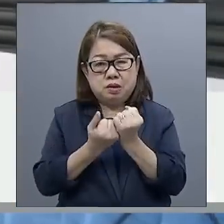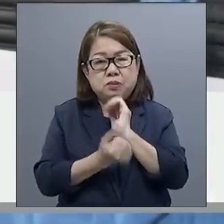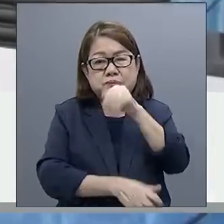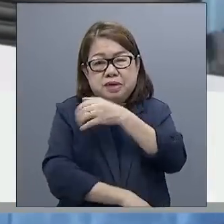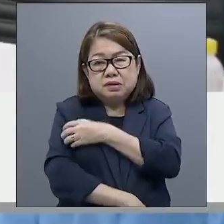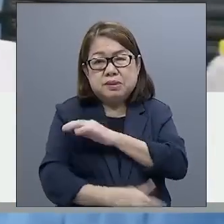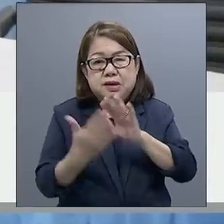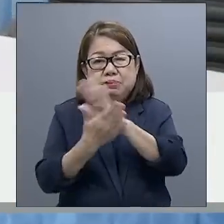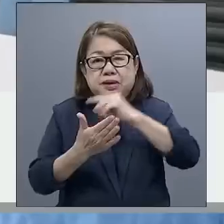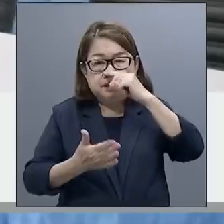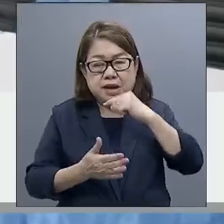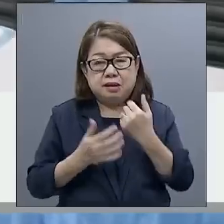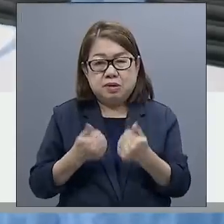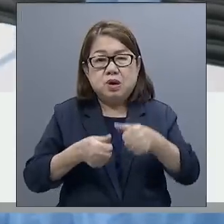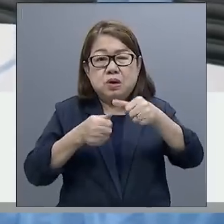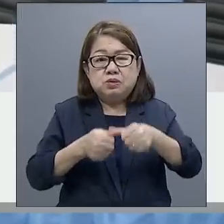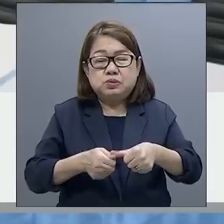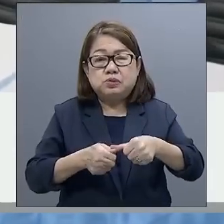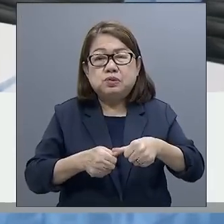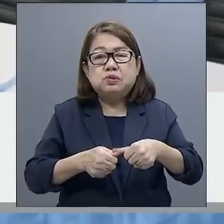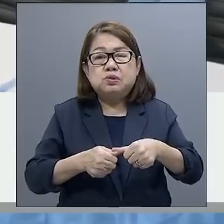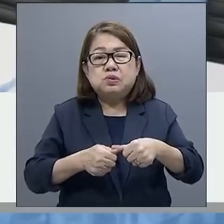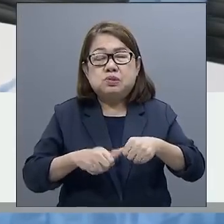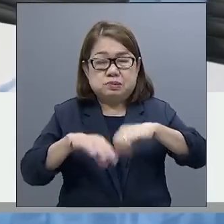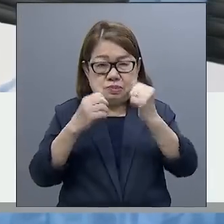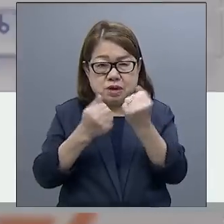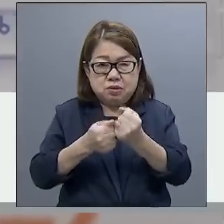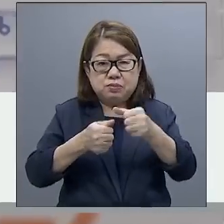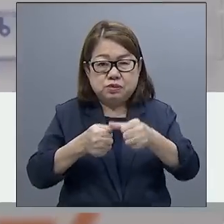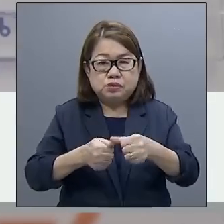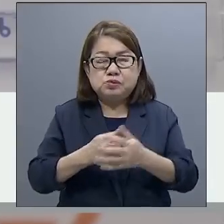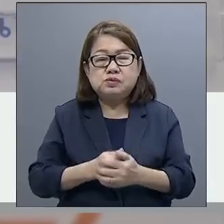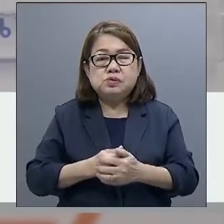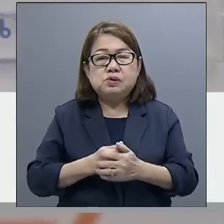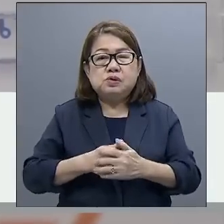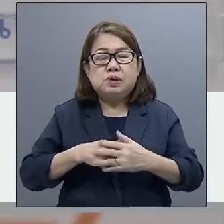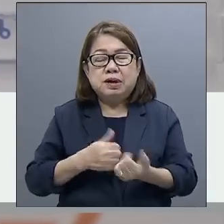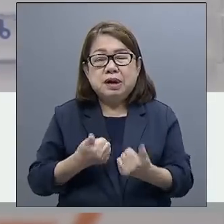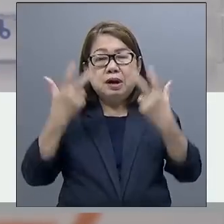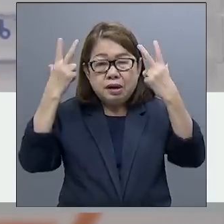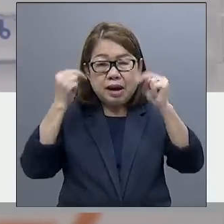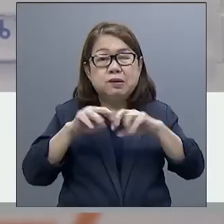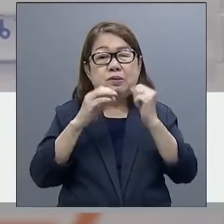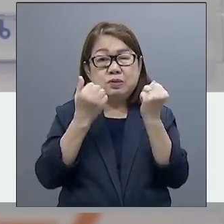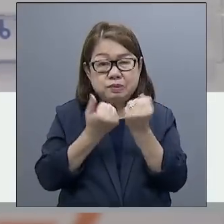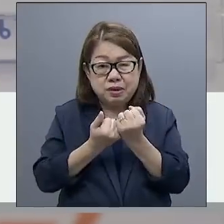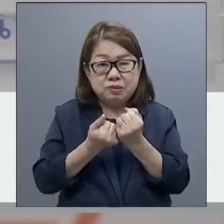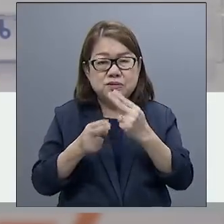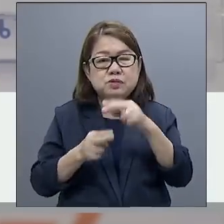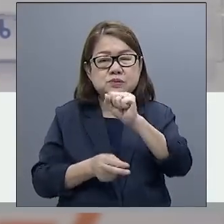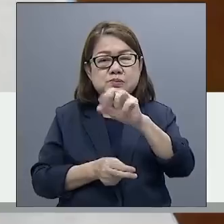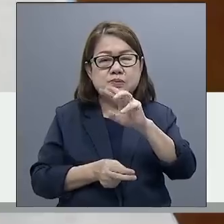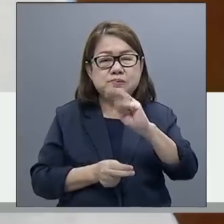ช่วงบ่ายวันนี้ที่ทำการสมาคมย่านตลิ่งชันค่ะนายสมชายรังสีวัฒนศักดิ์นายกสมาคมสันนิบัตรเทศบาลแห่งประเทศไทย